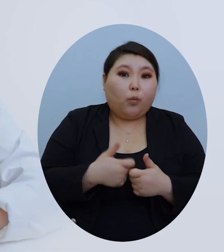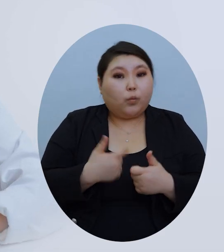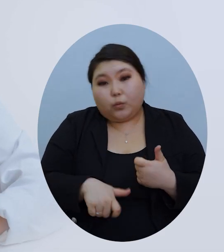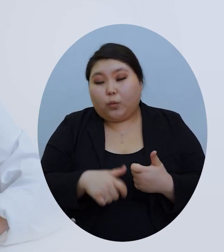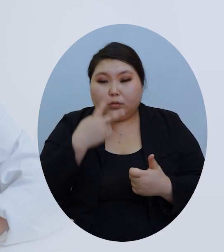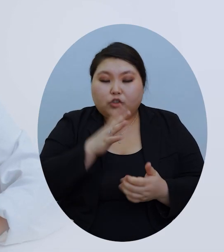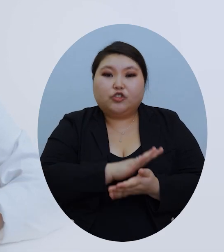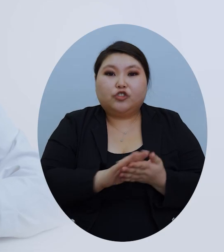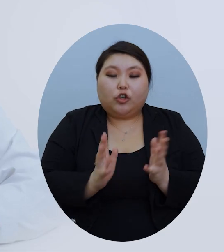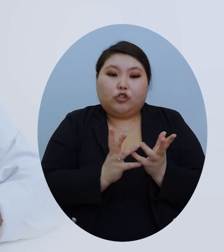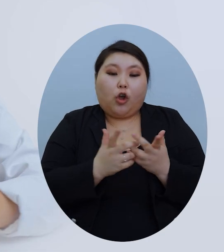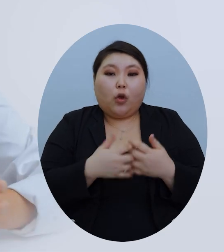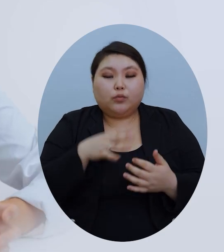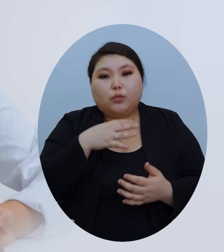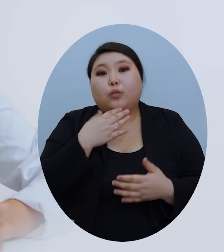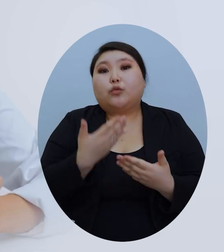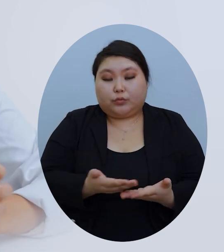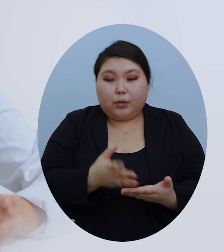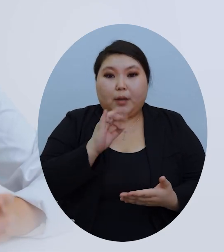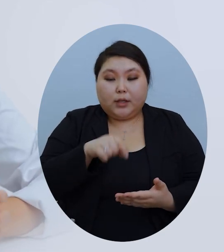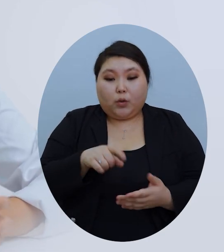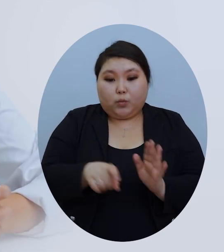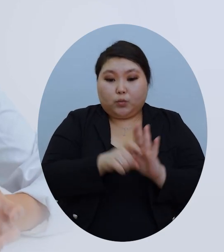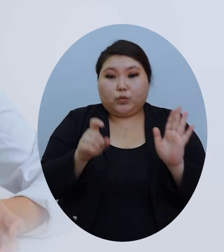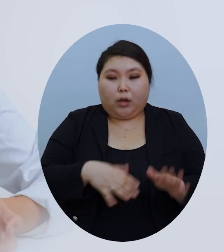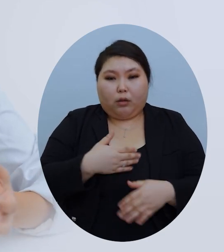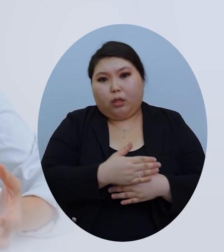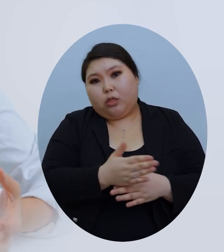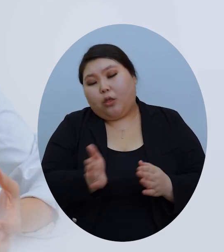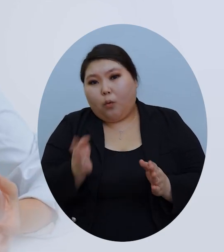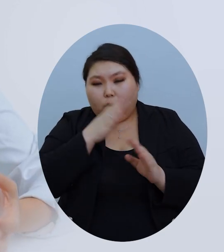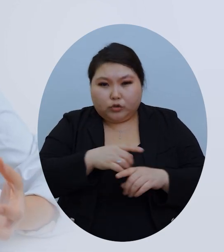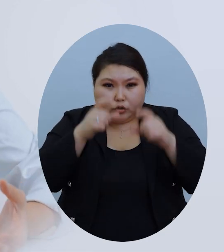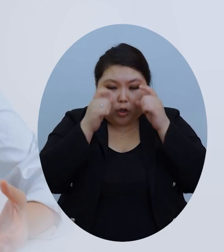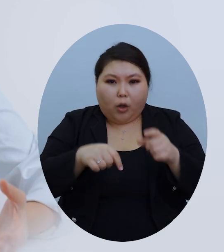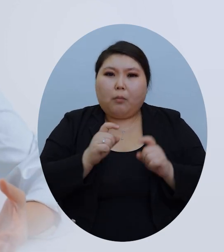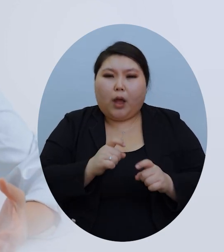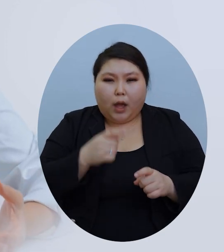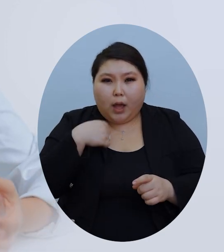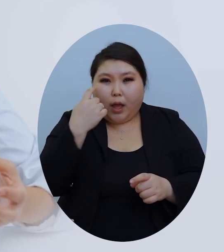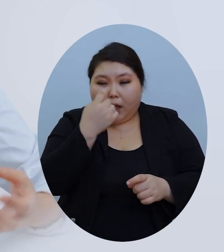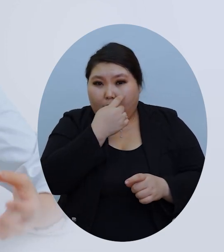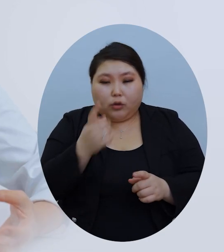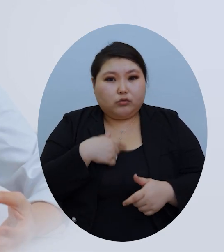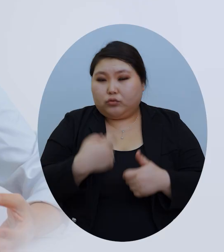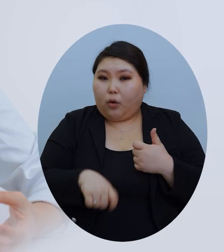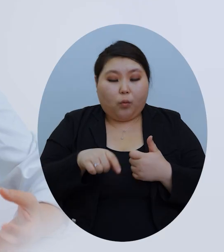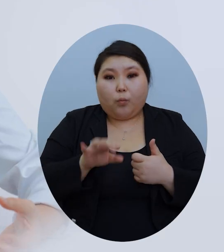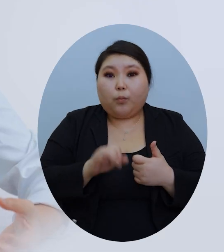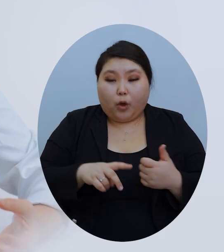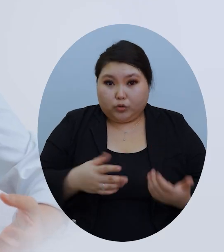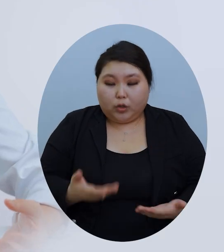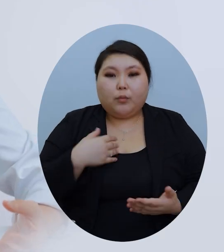зөөхийг зөвлөдөг. Магадгүй энэ хугацаа өнгөрөөд хүүхдэд шил нь одоо байгаа харааны хэмжээнд нь тохирохгүй байгаа тохиолдолд толгоо өвдөх,